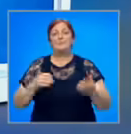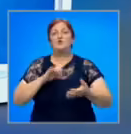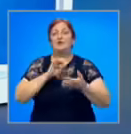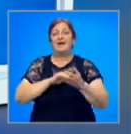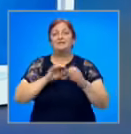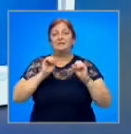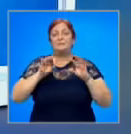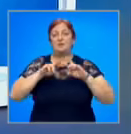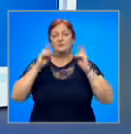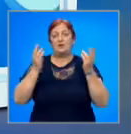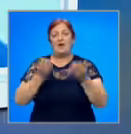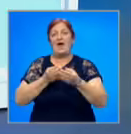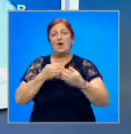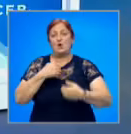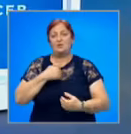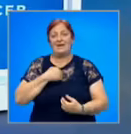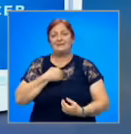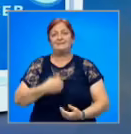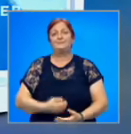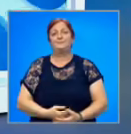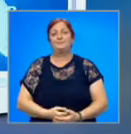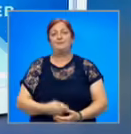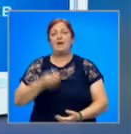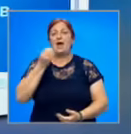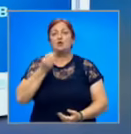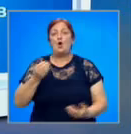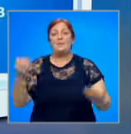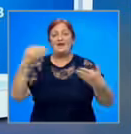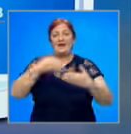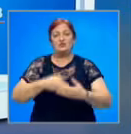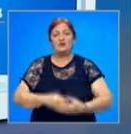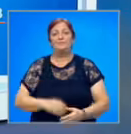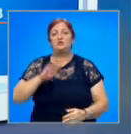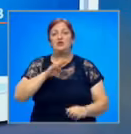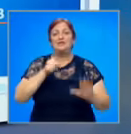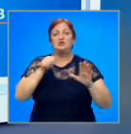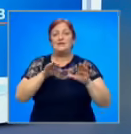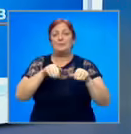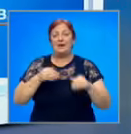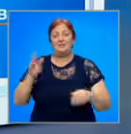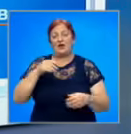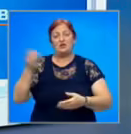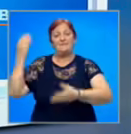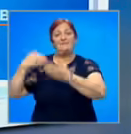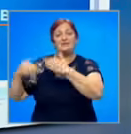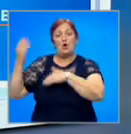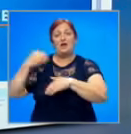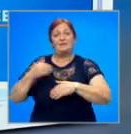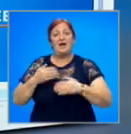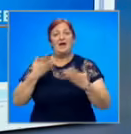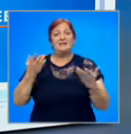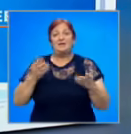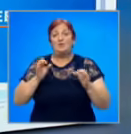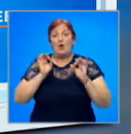Започва централната емисия по света и у нас. Аз съм Аделина Радева. Аз съм Спас Кьосеф. Добър вечер. 46-тия парламент вече е в